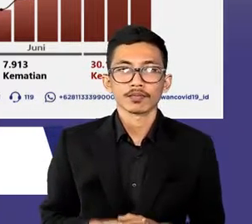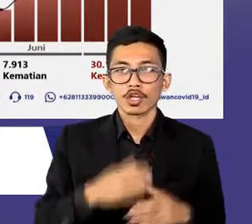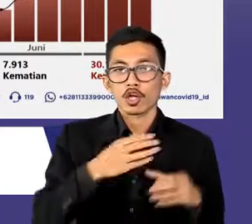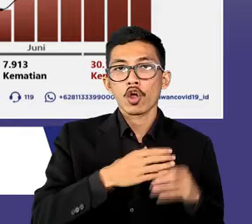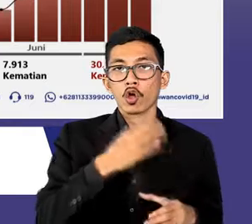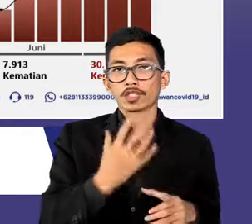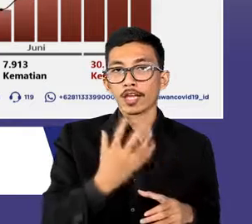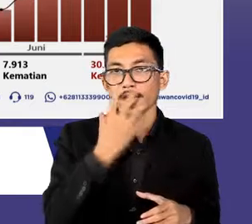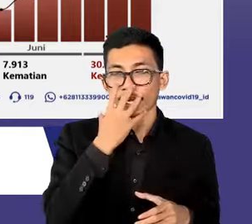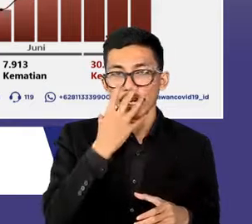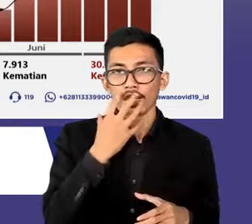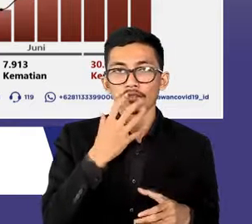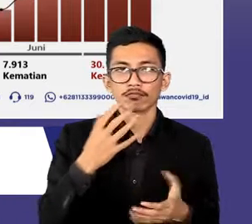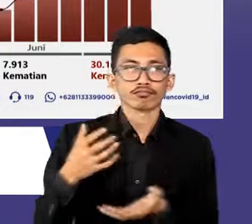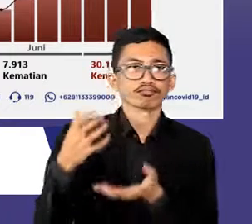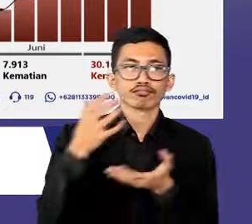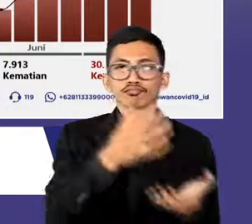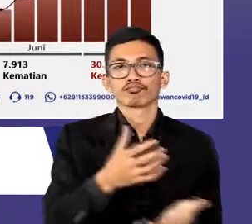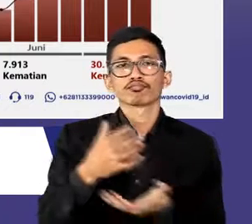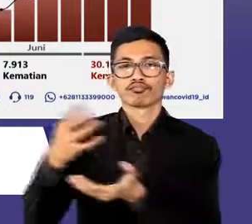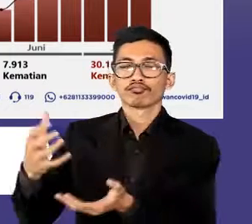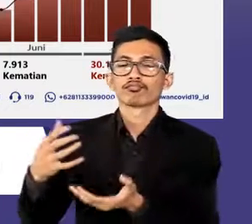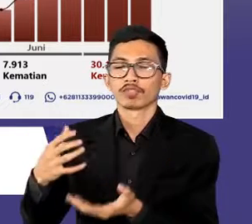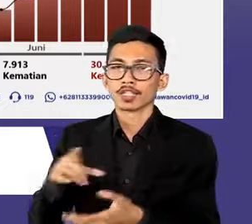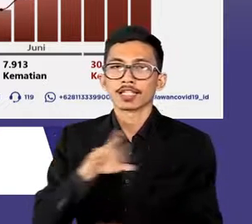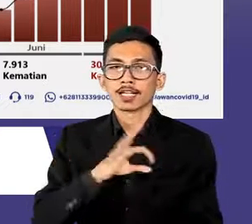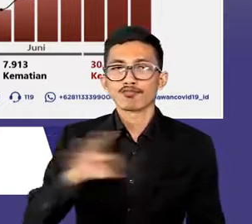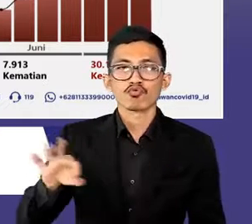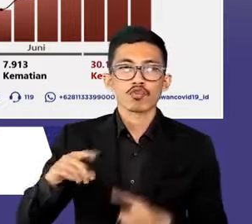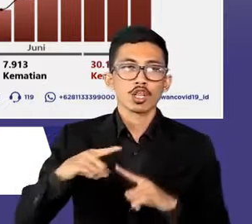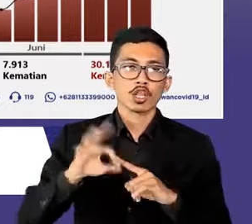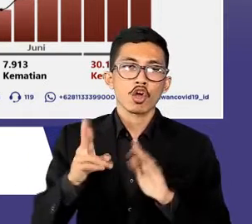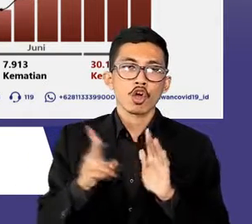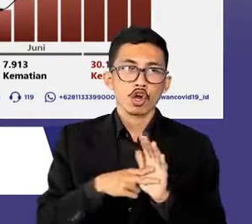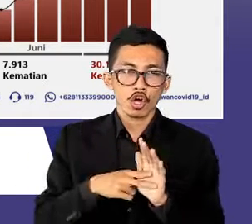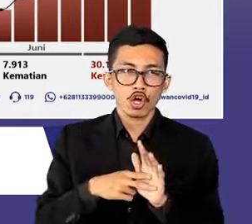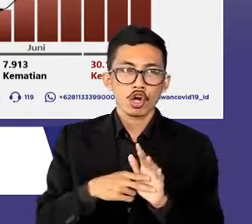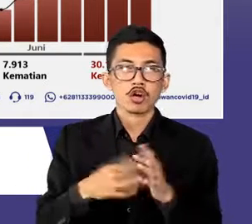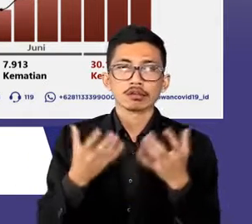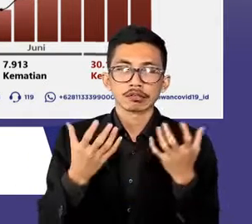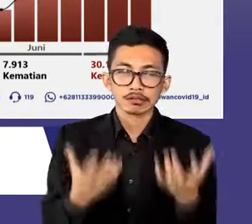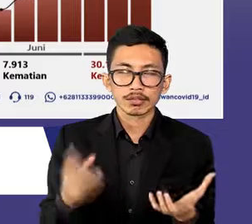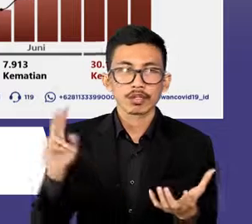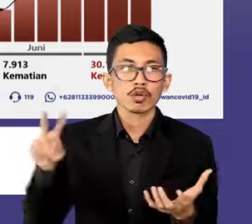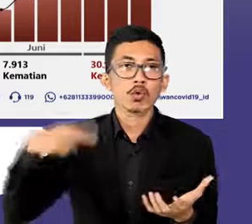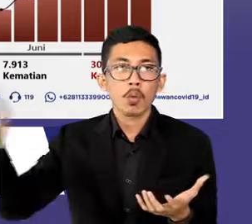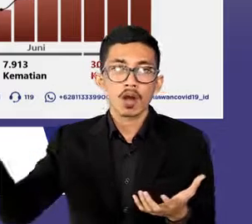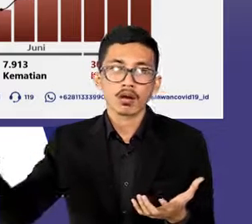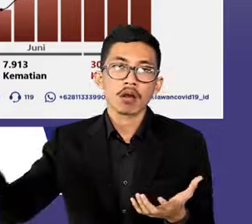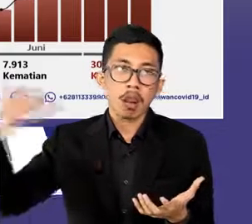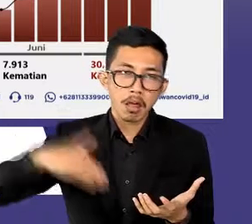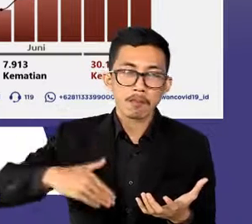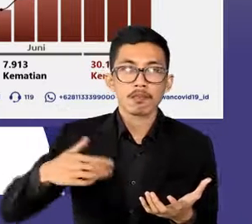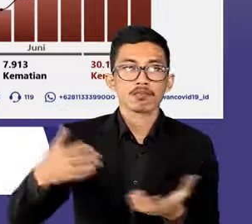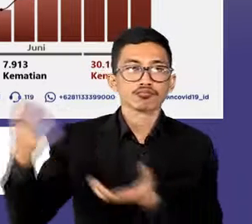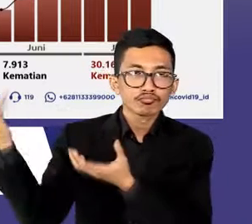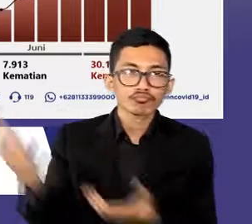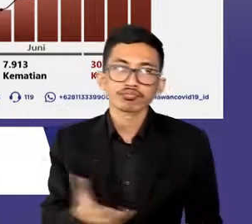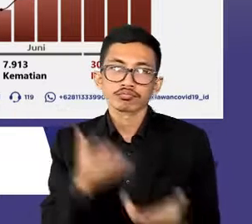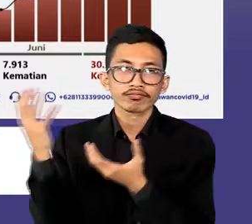berupa lebih dari 1000 ton oksigen dari hibah dalam dan luar negeri pengelolaan truk Armada untuk